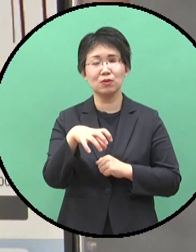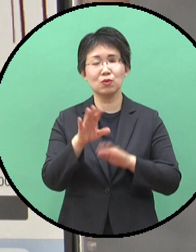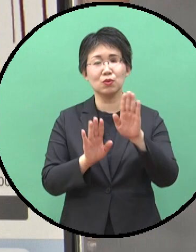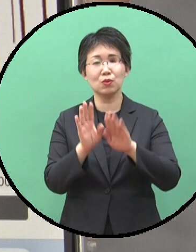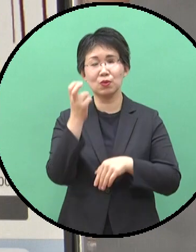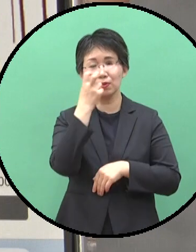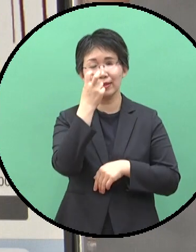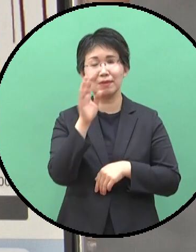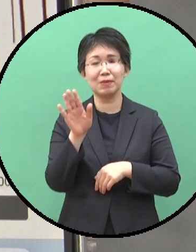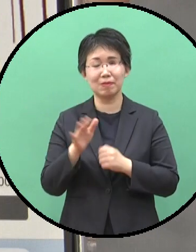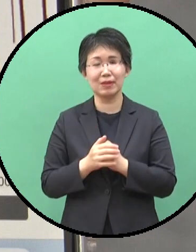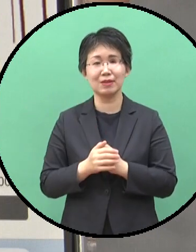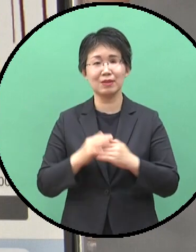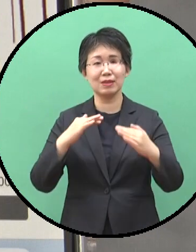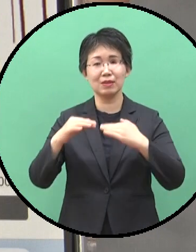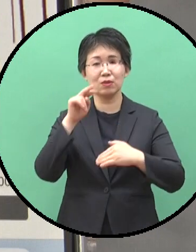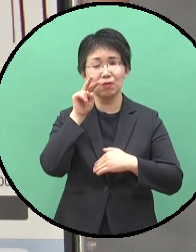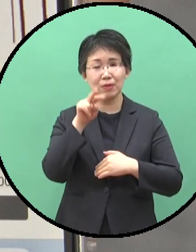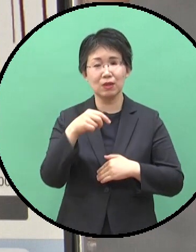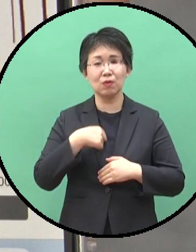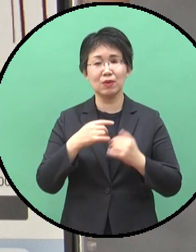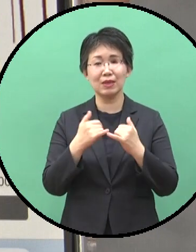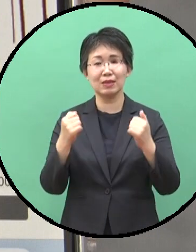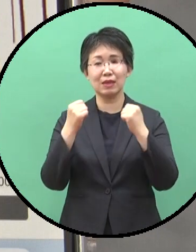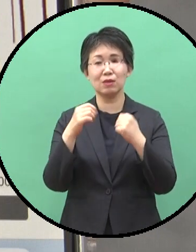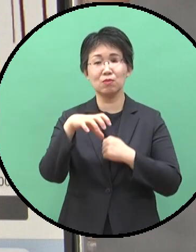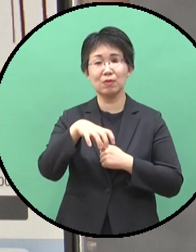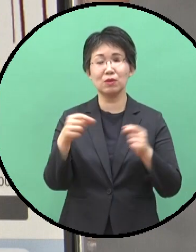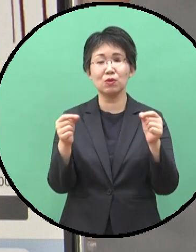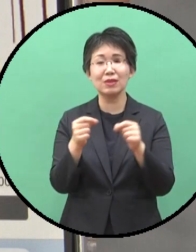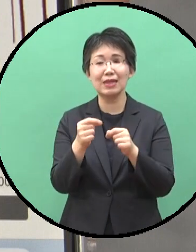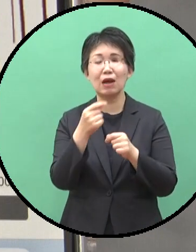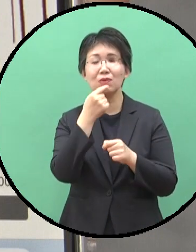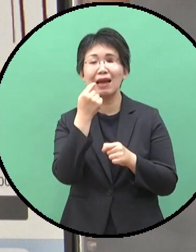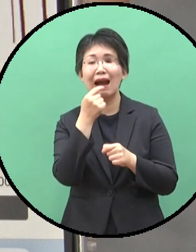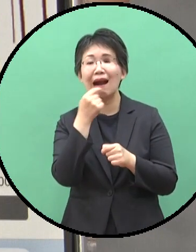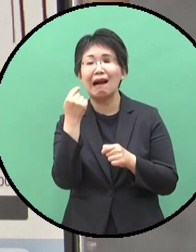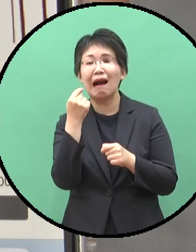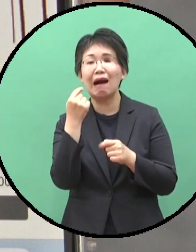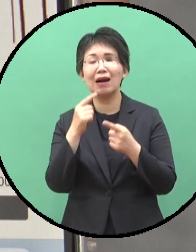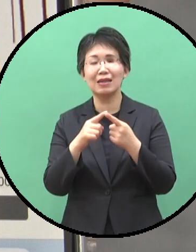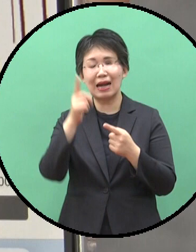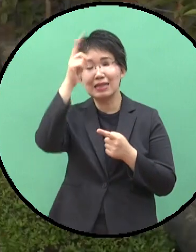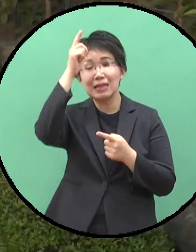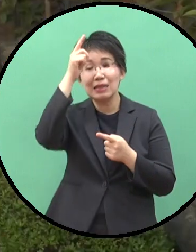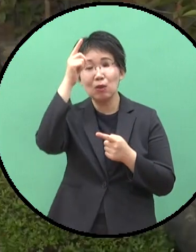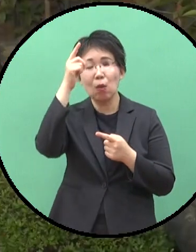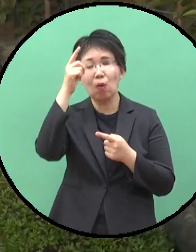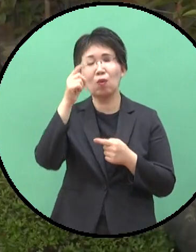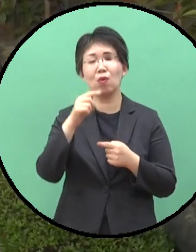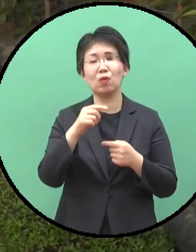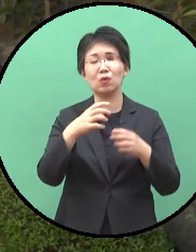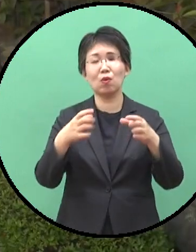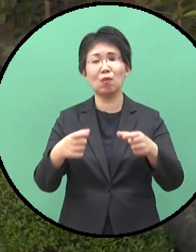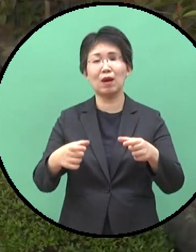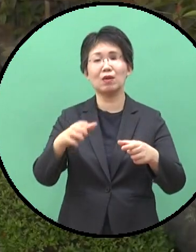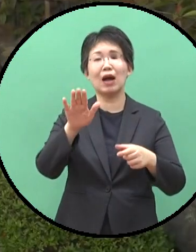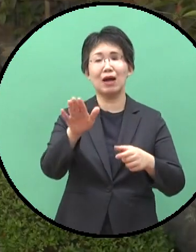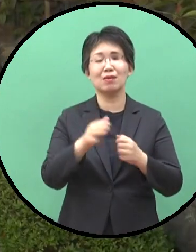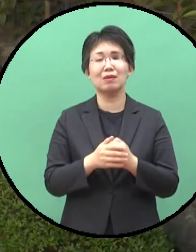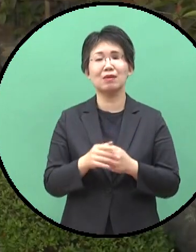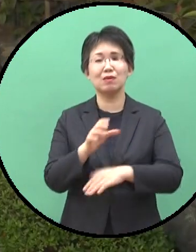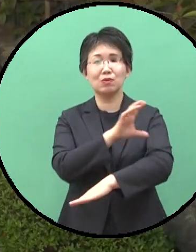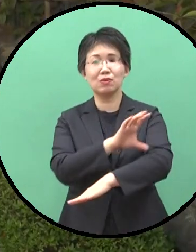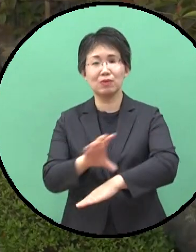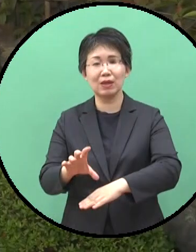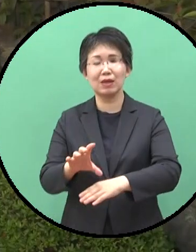見た感じですと、私たちが今いる場所の近くにレッドゾーン、イエローゾーンがありますね。 土砂災害の危険性がある区域